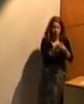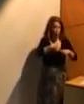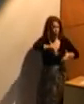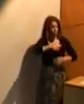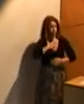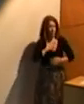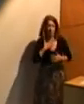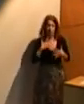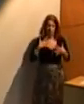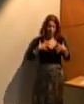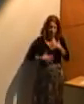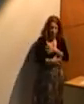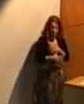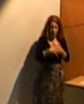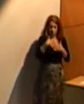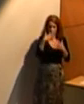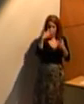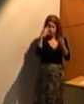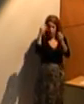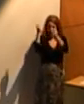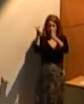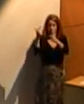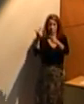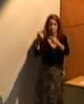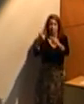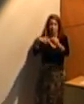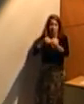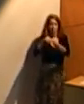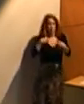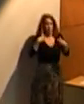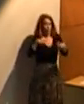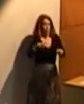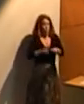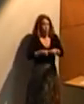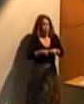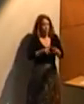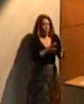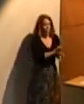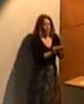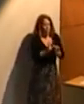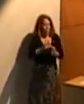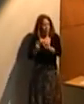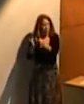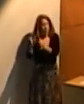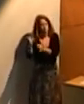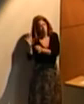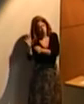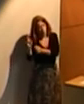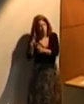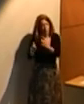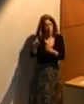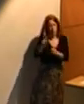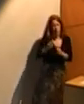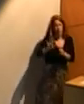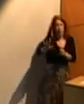physiologiques et l'appétence à ne plus vouloir mourir oui c'est un procès d' mais je crois que c'est ça qui